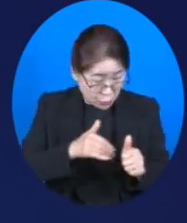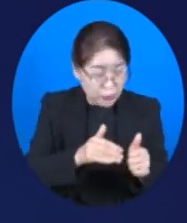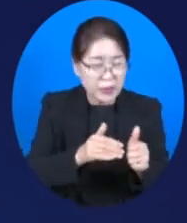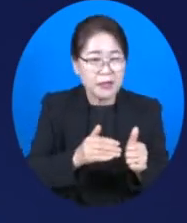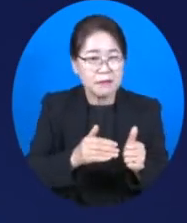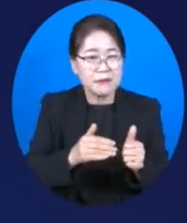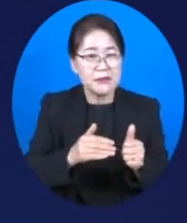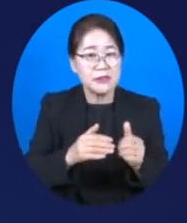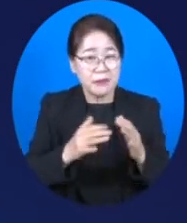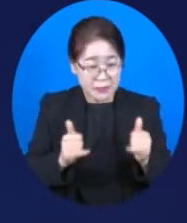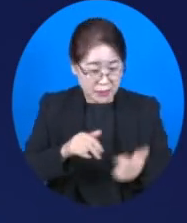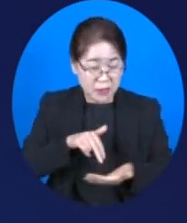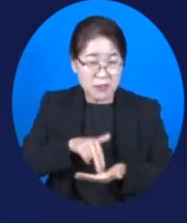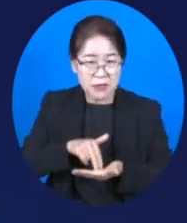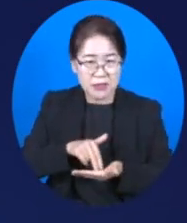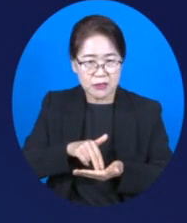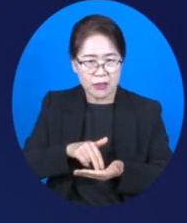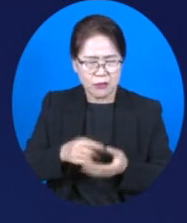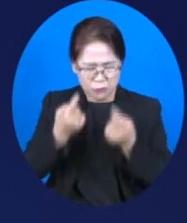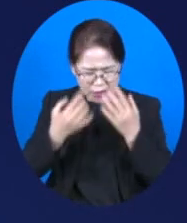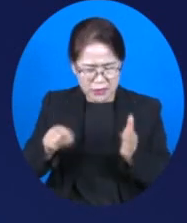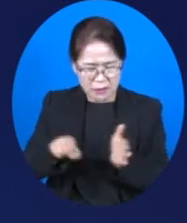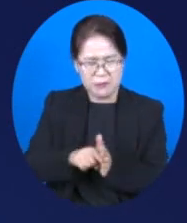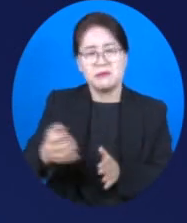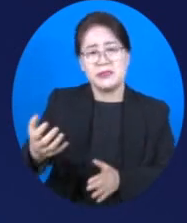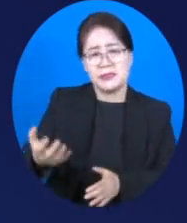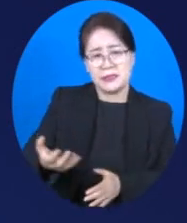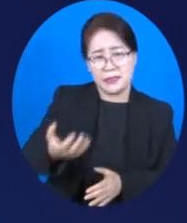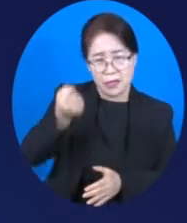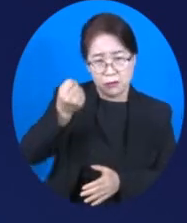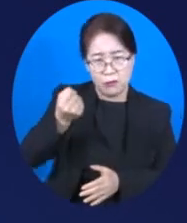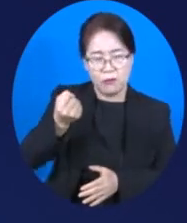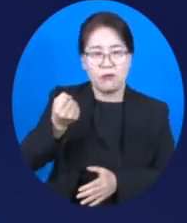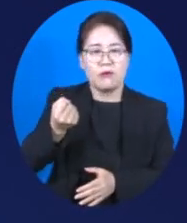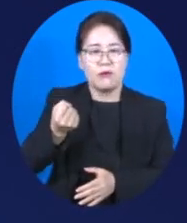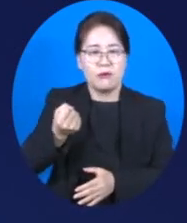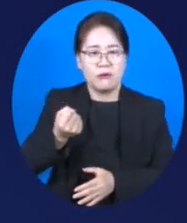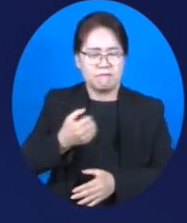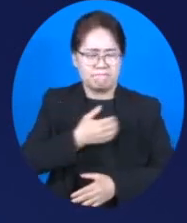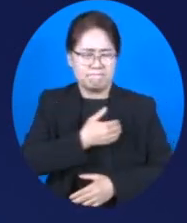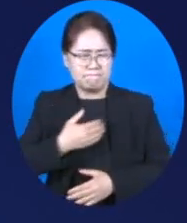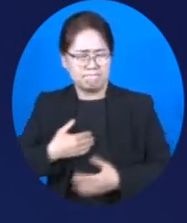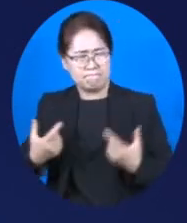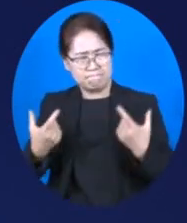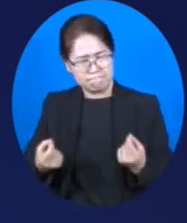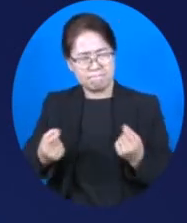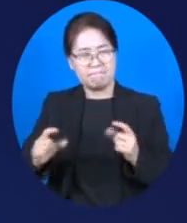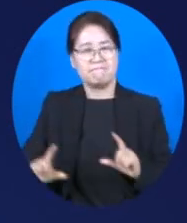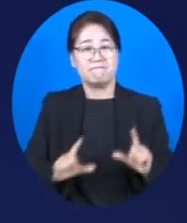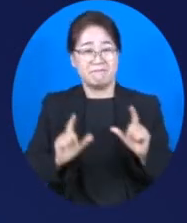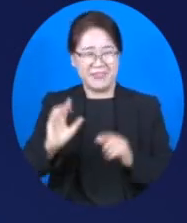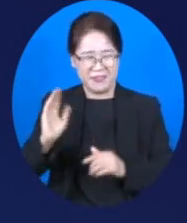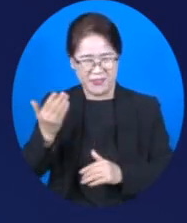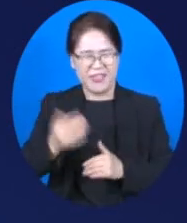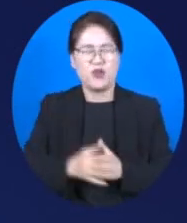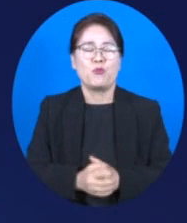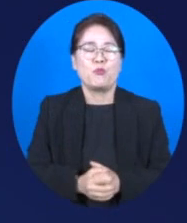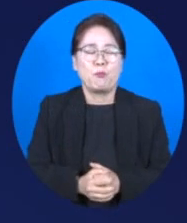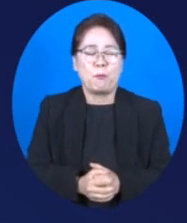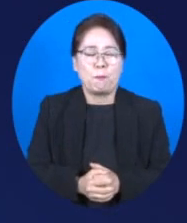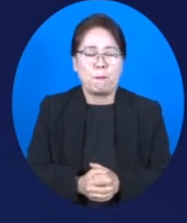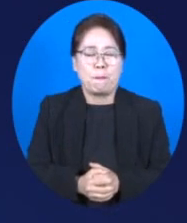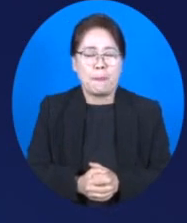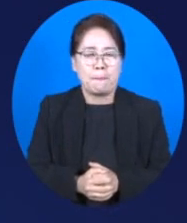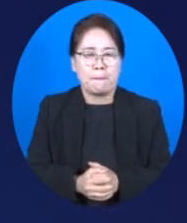자로서의 이 확신을 가져야 내가 당당하게 살아갈 수 있습니다. 이